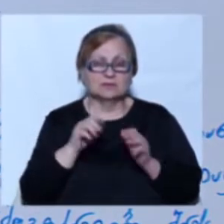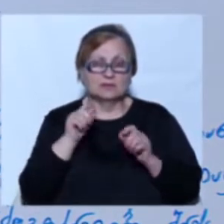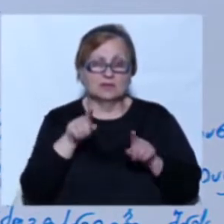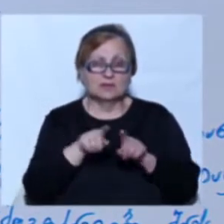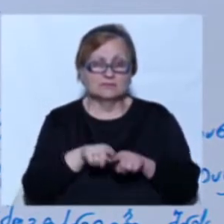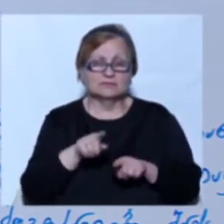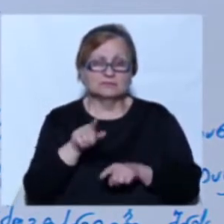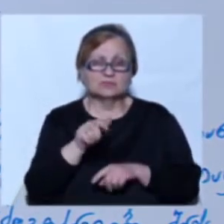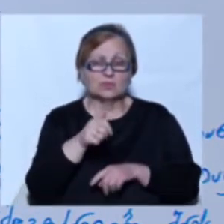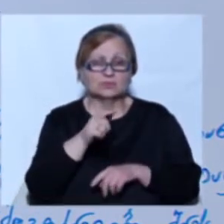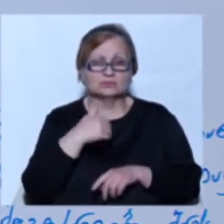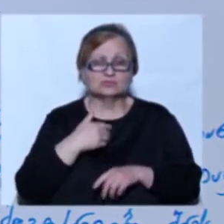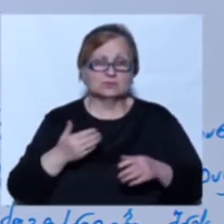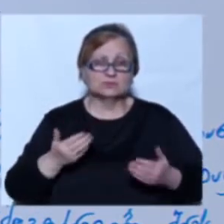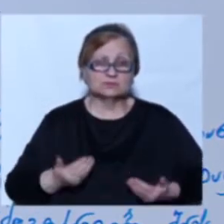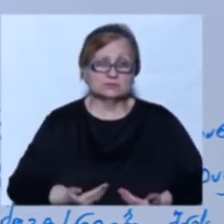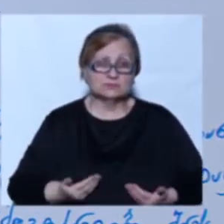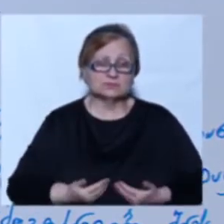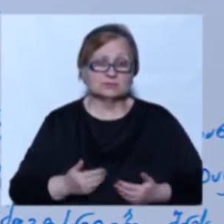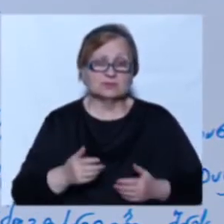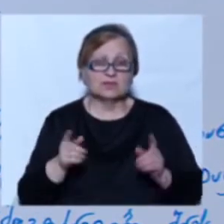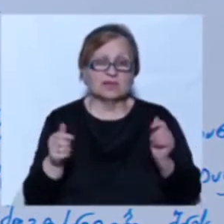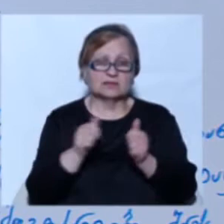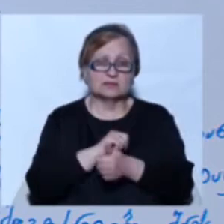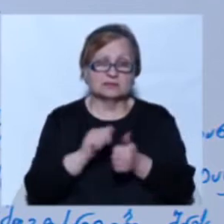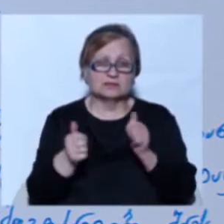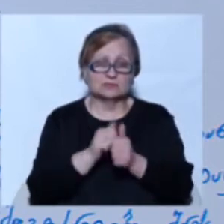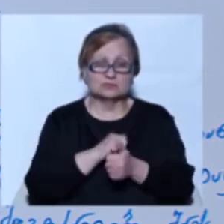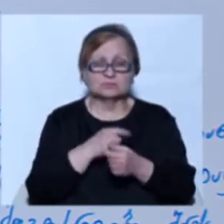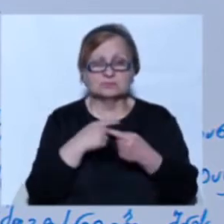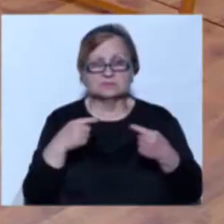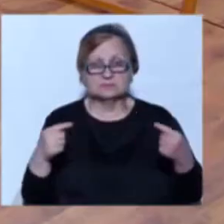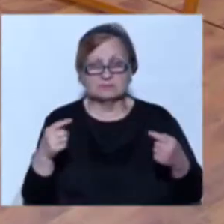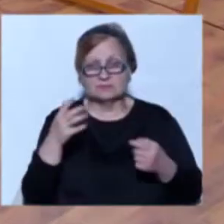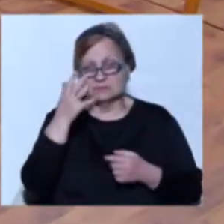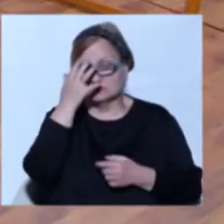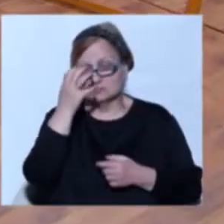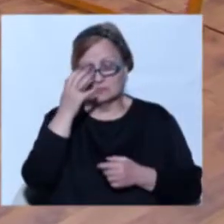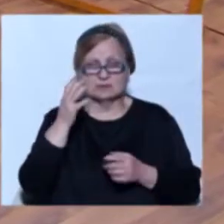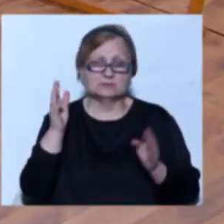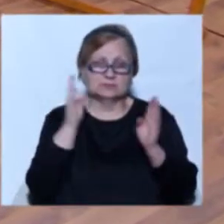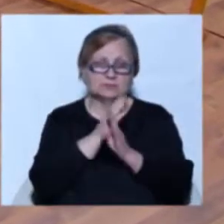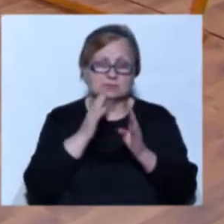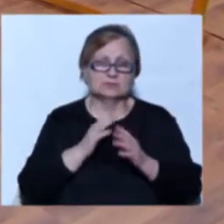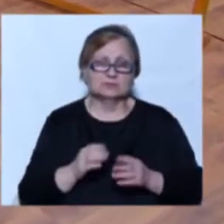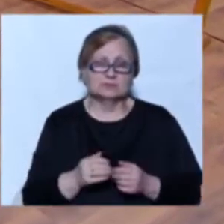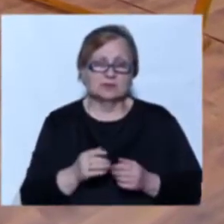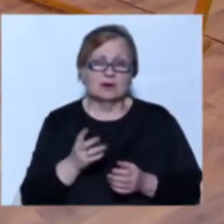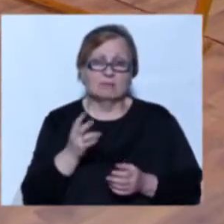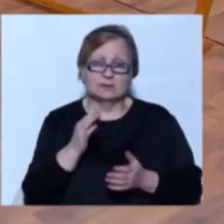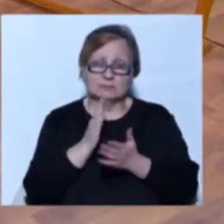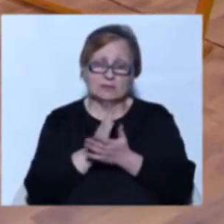ჩვენგანი სიცოცხლეში ერთმანეთს ენაცვლება სხვადასხვა სურათი და მოგონება. მაგრამ